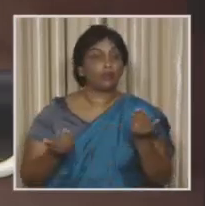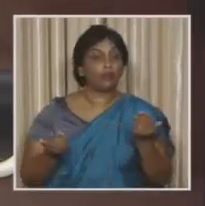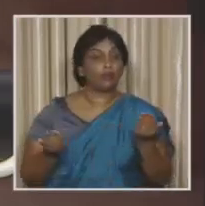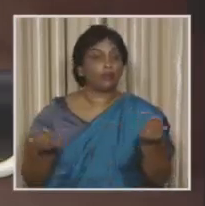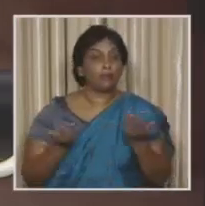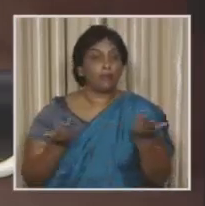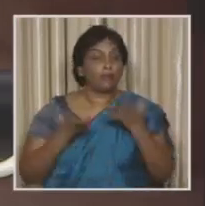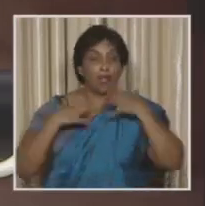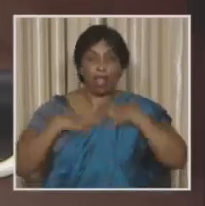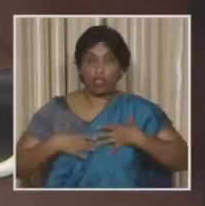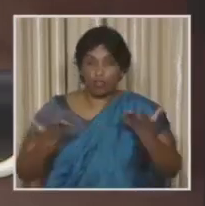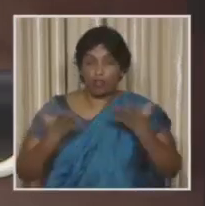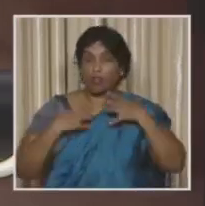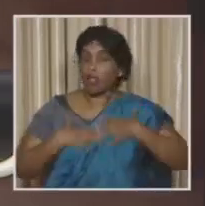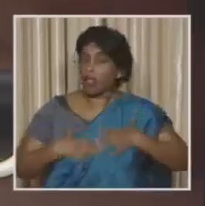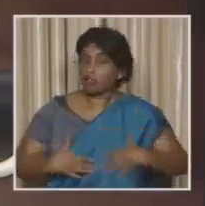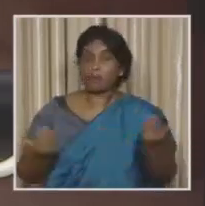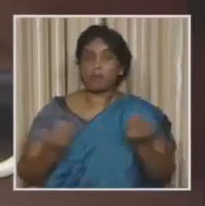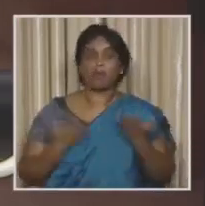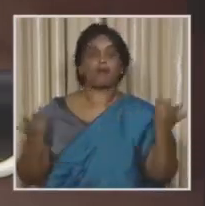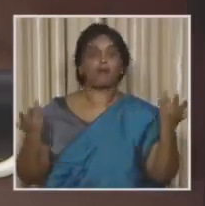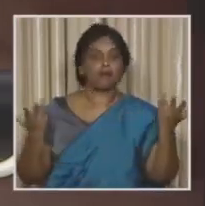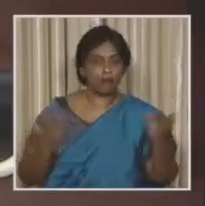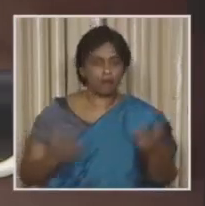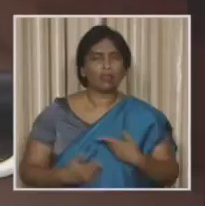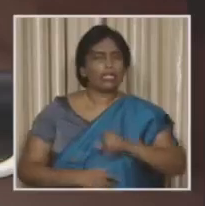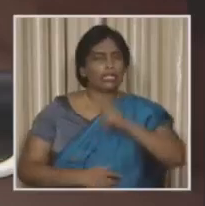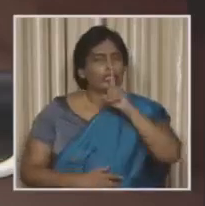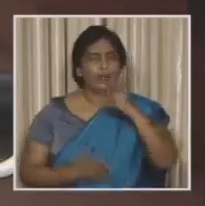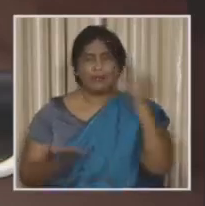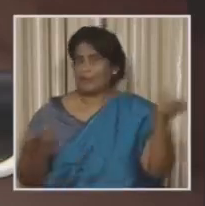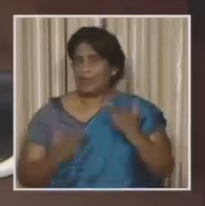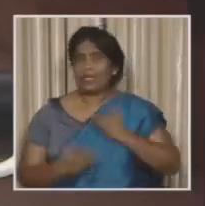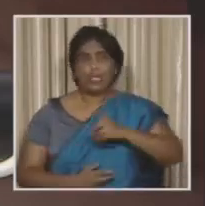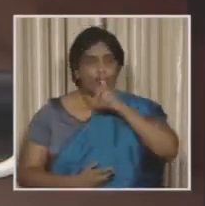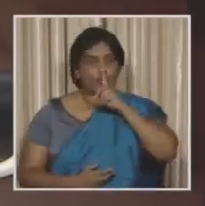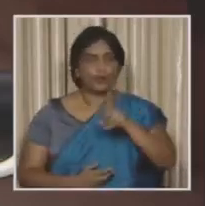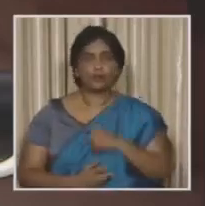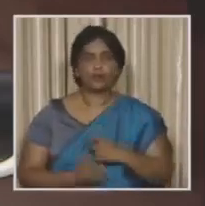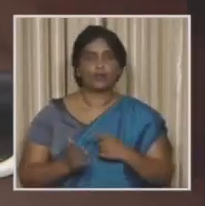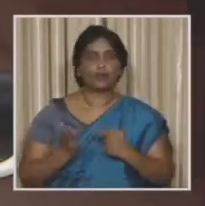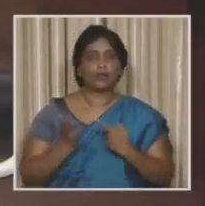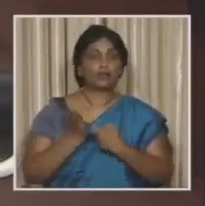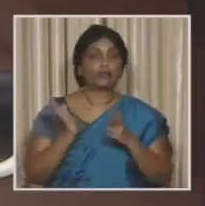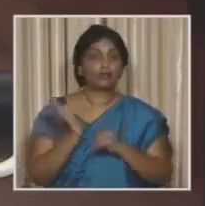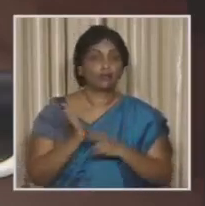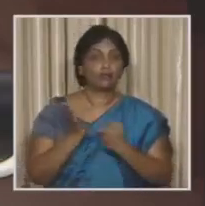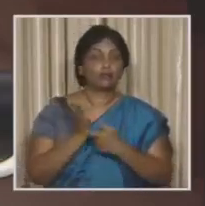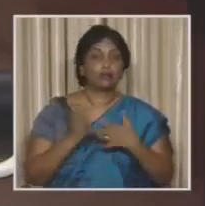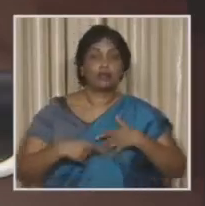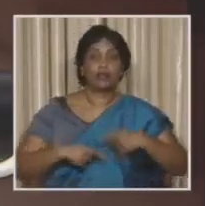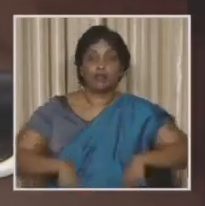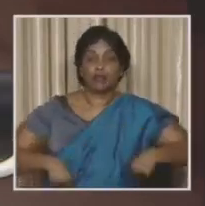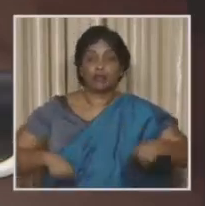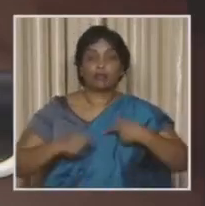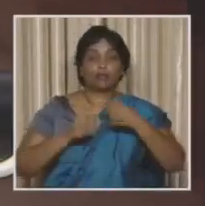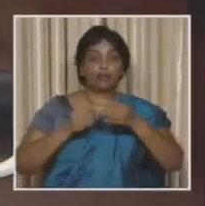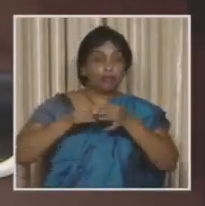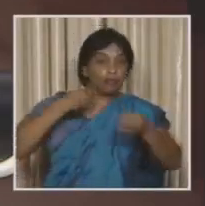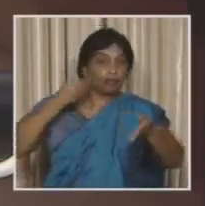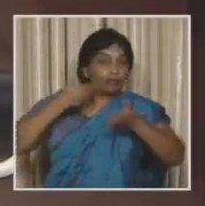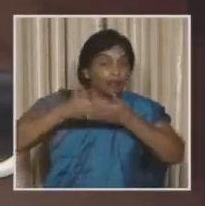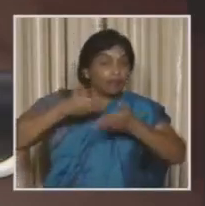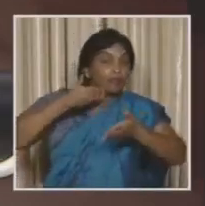වඳ ඇඳුම් වලින් ඇඳුම් මැන්දා වඳ වෙන්නේ නැහැ කියලා අපි කොච්චර කිව්වත් ටීවී නාලිකාවල යට ඇඳුම් ලේයර් ගලව ගලව